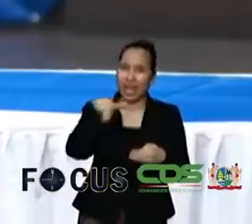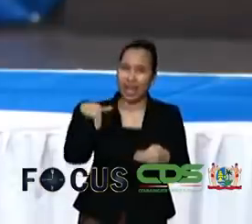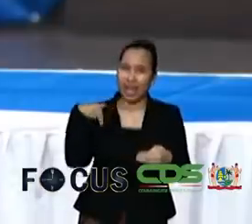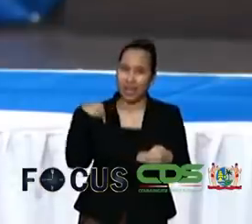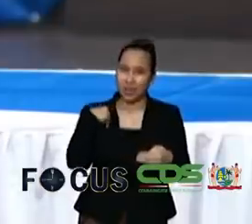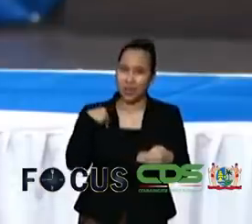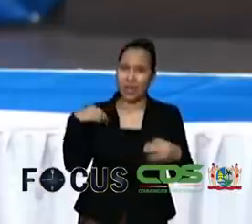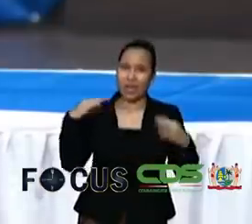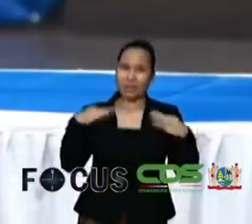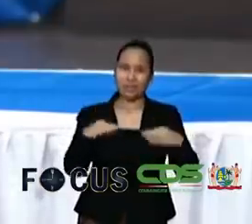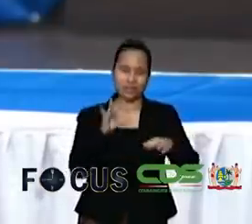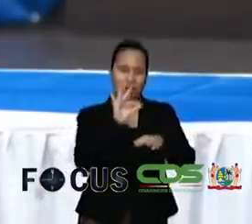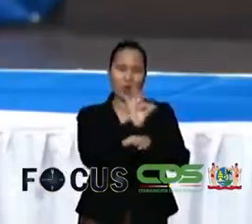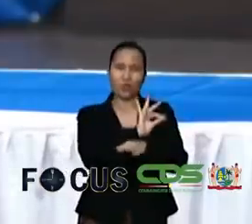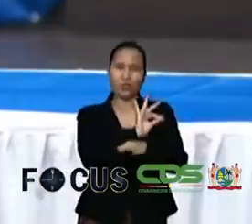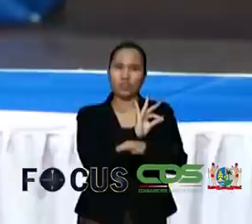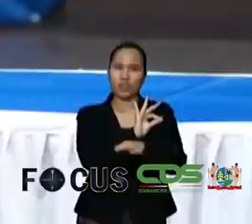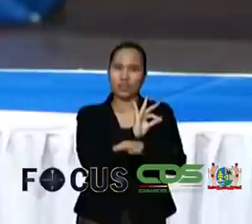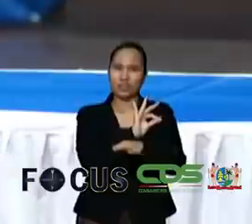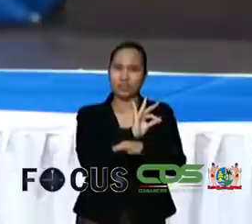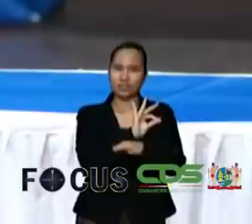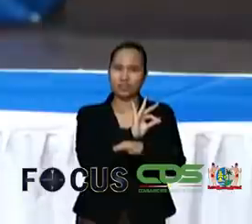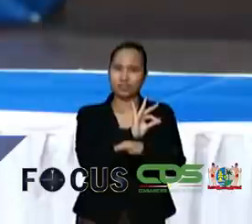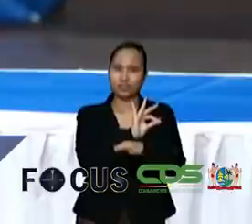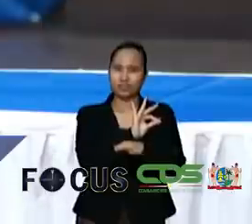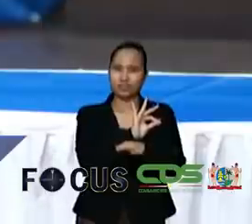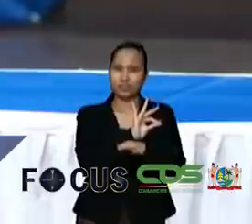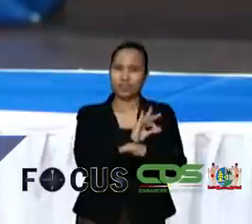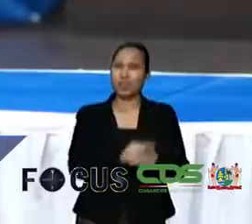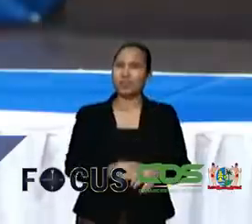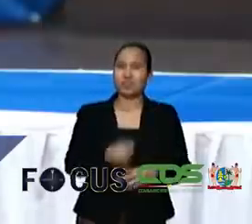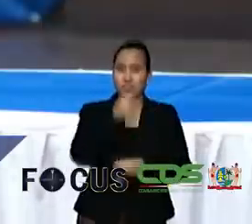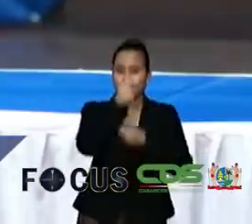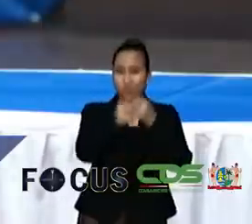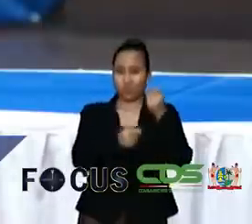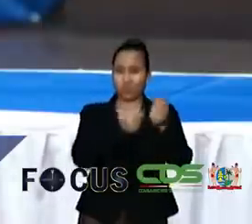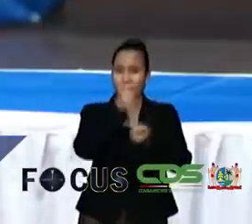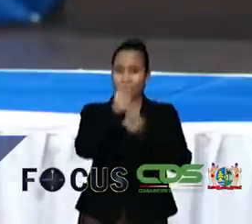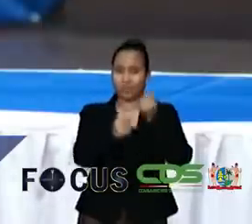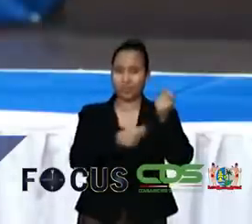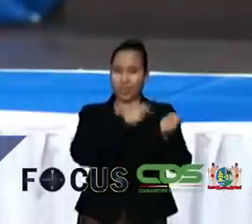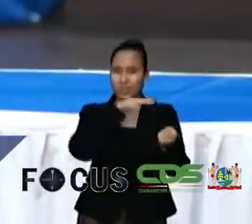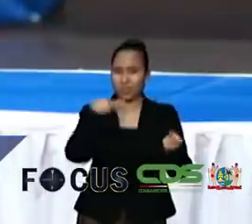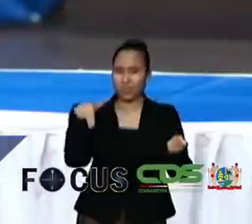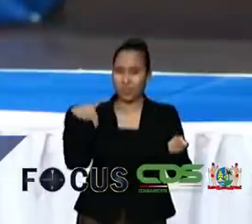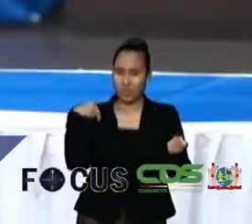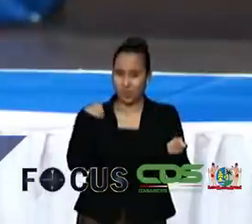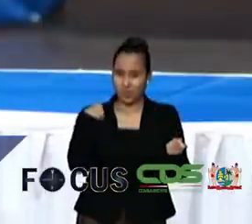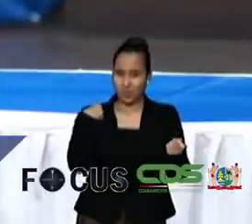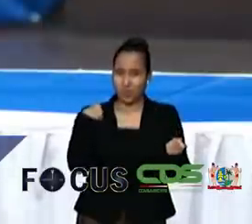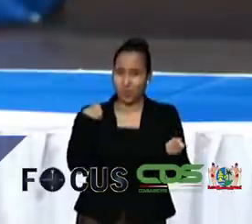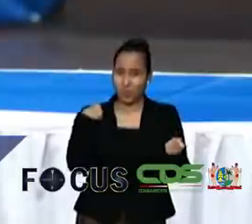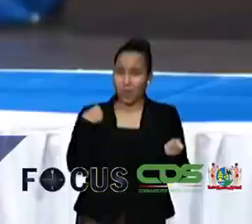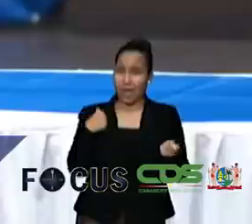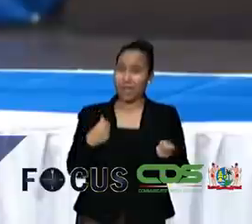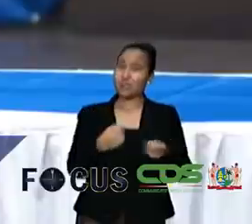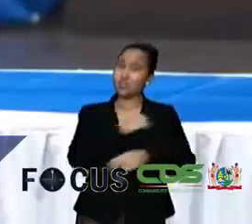het ministerie van Onderwijs moeten ervoor zorgen dat wanneer wij de scholen weer open